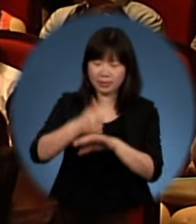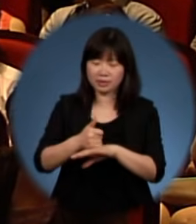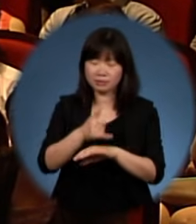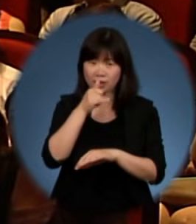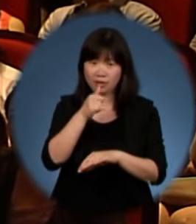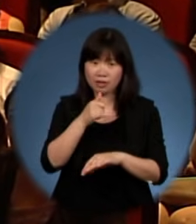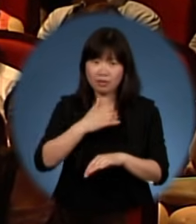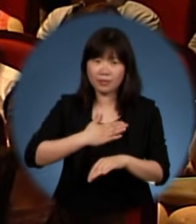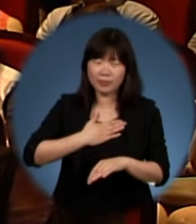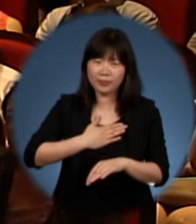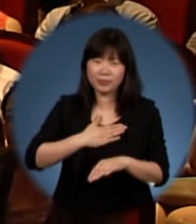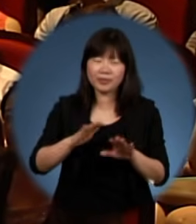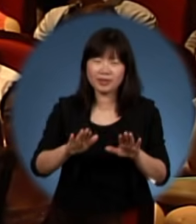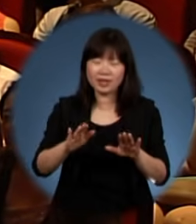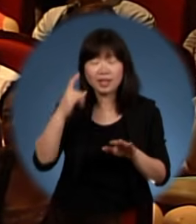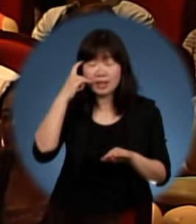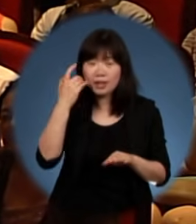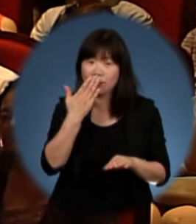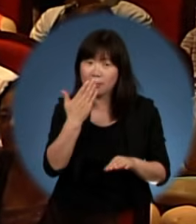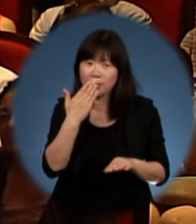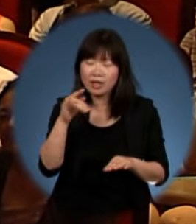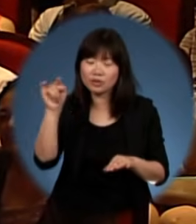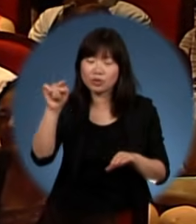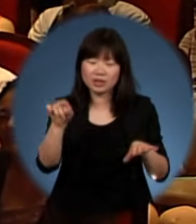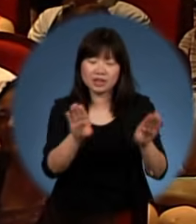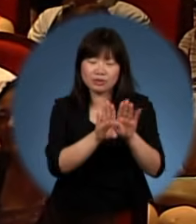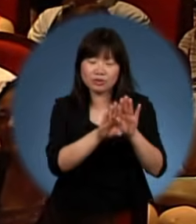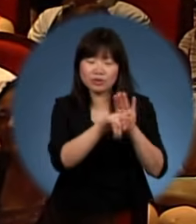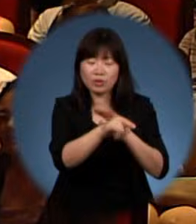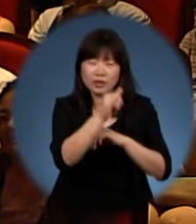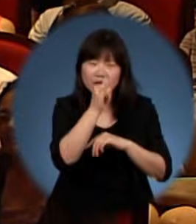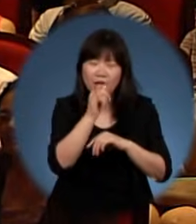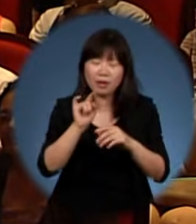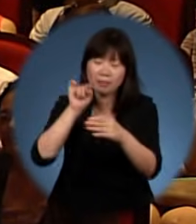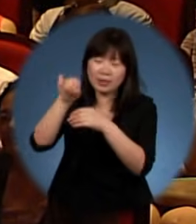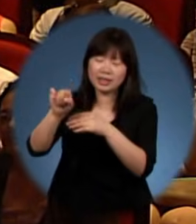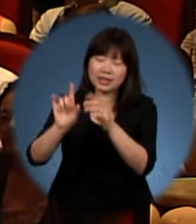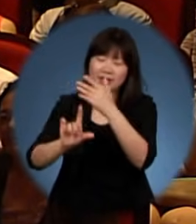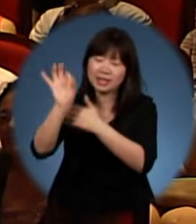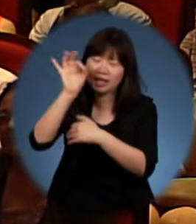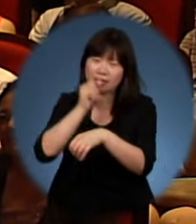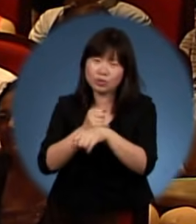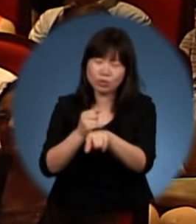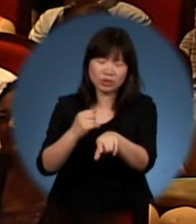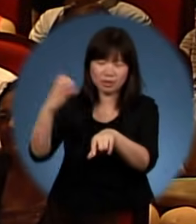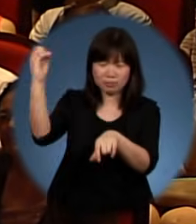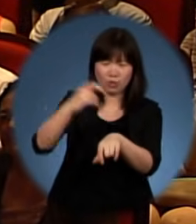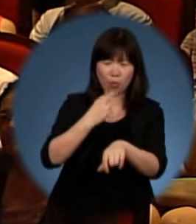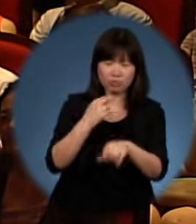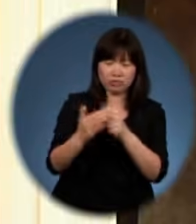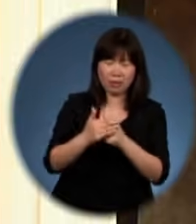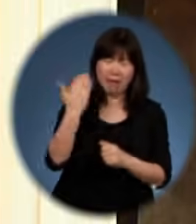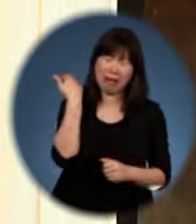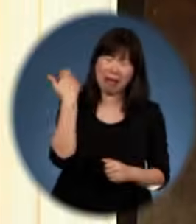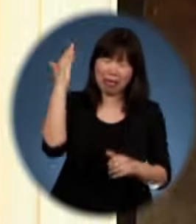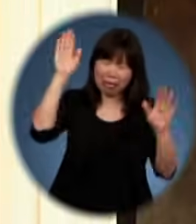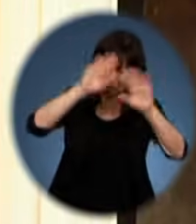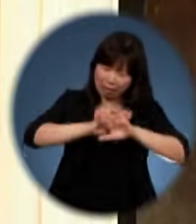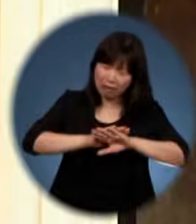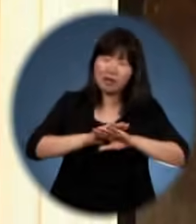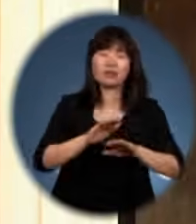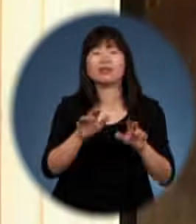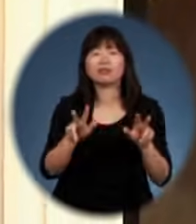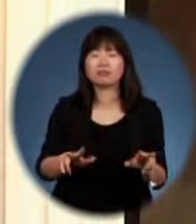예 자 상상이 되시죠 입구는 즐김 않습니다 밝기는 태양의 빛이 반짝이는 태양 잎 시작해 펑크 해요 좋아